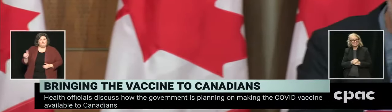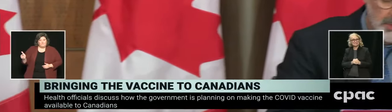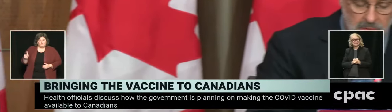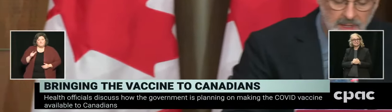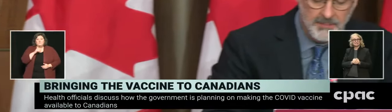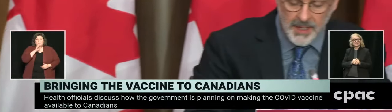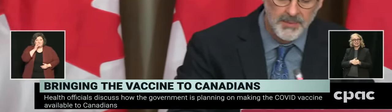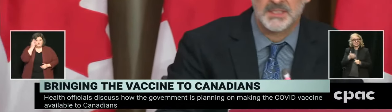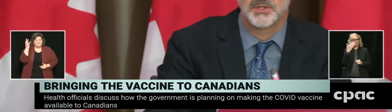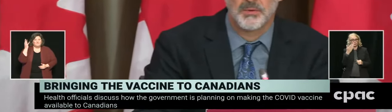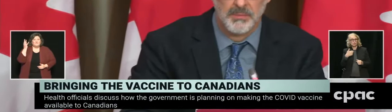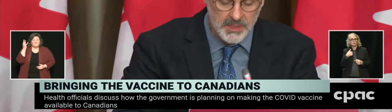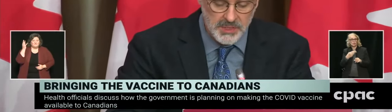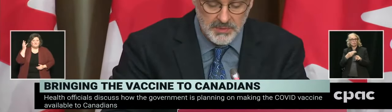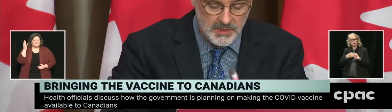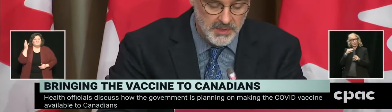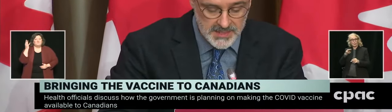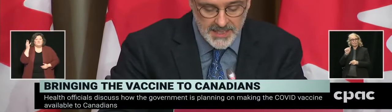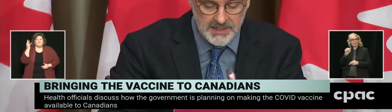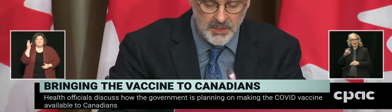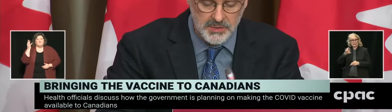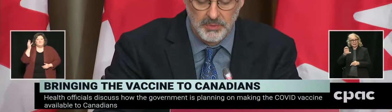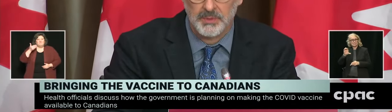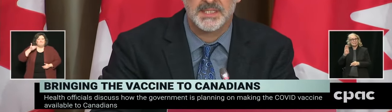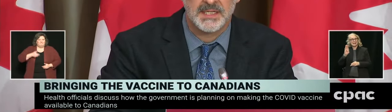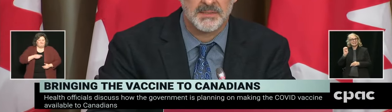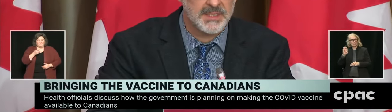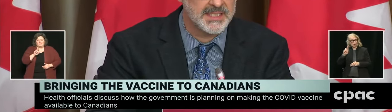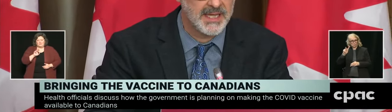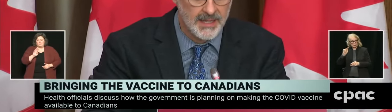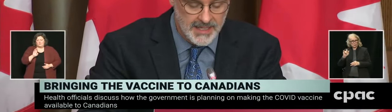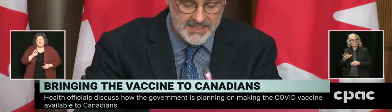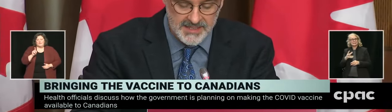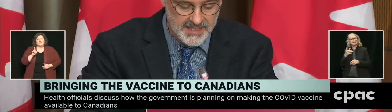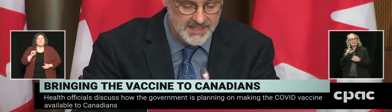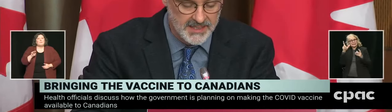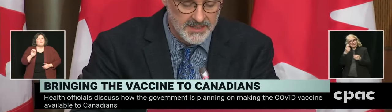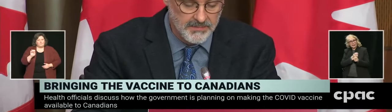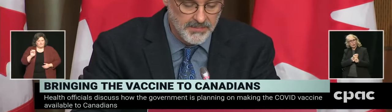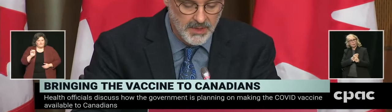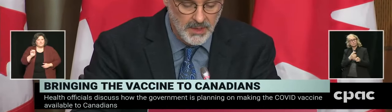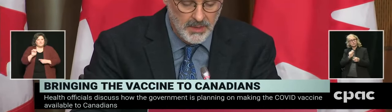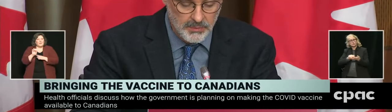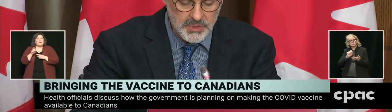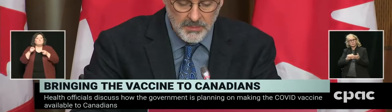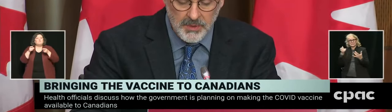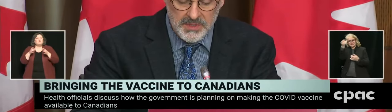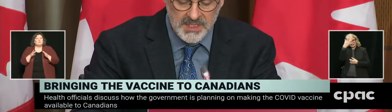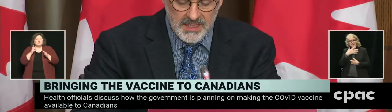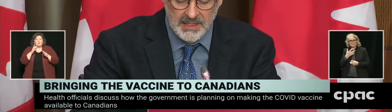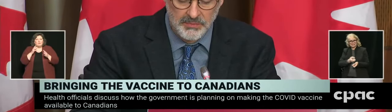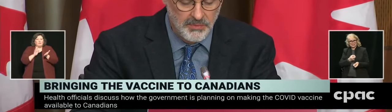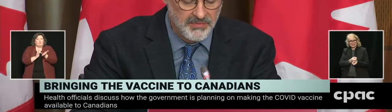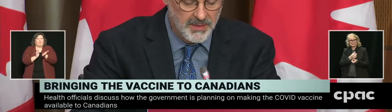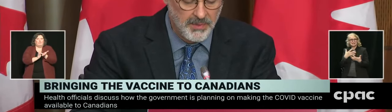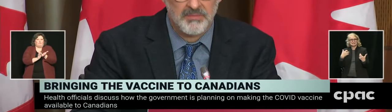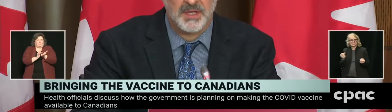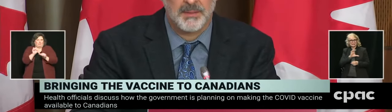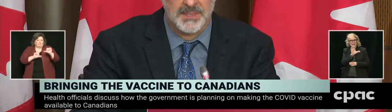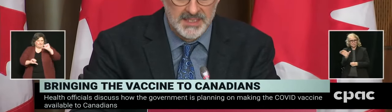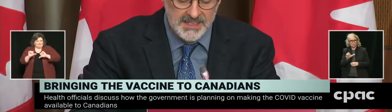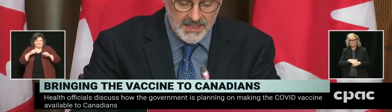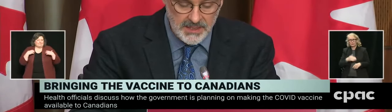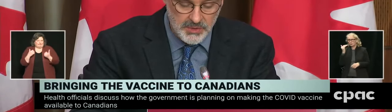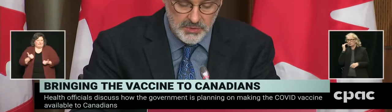Bonjour, mon nom est Marc Berthiaume et je suis le directeur du Bureau des sciences médicales à Santé Canada. Nous sommes conscients qu'il nous faut faire preuve